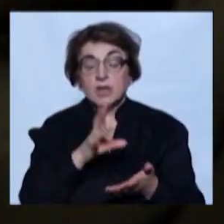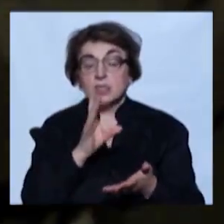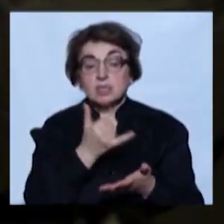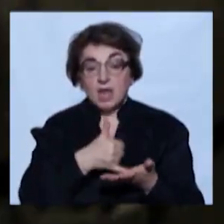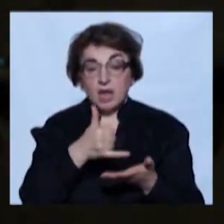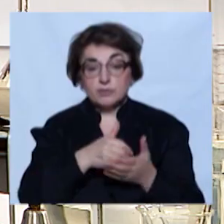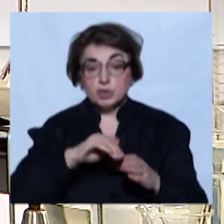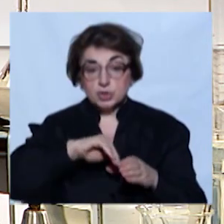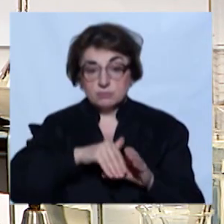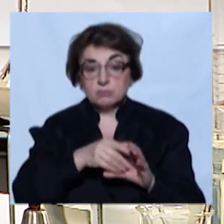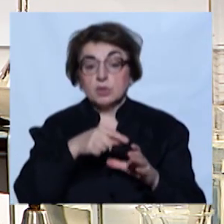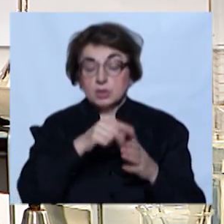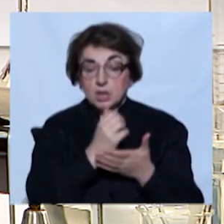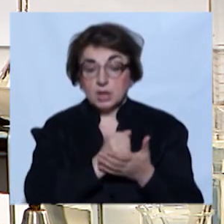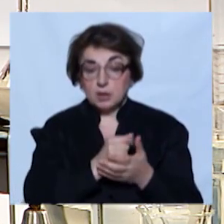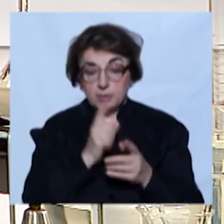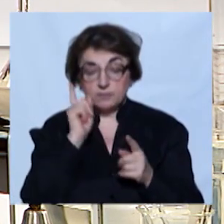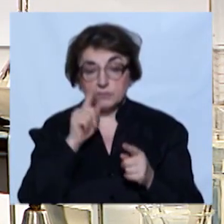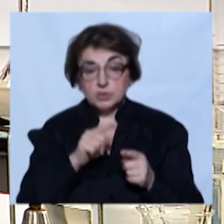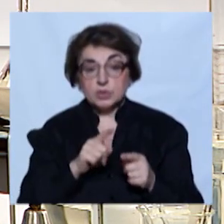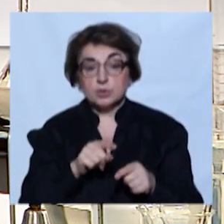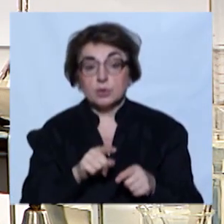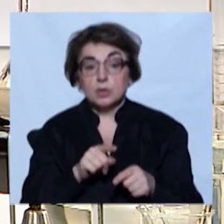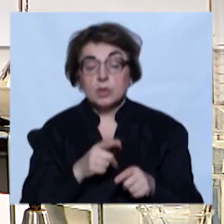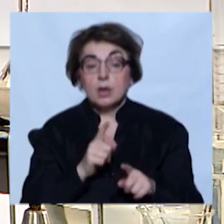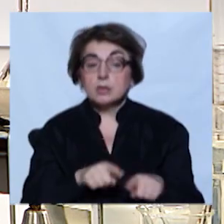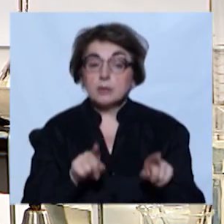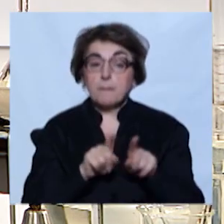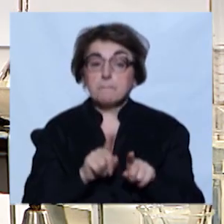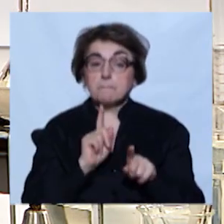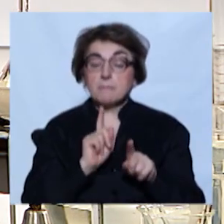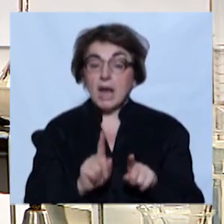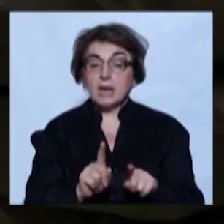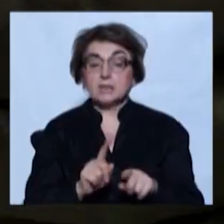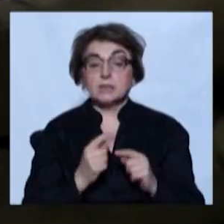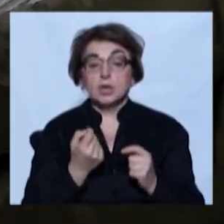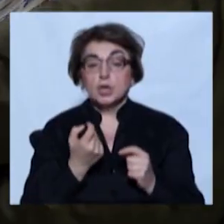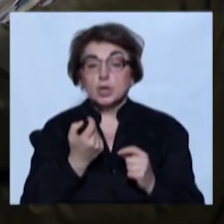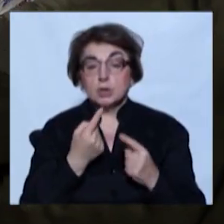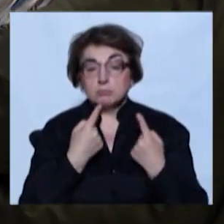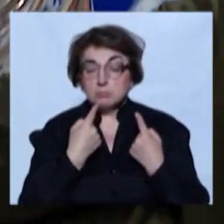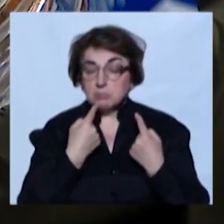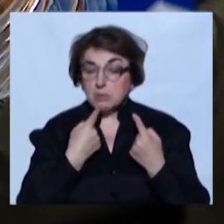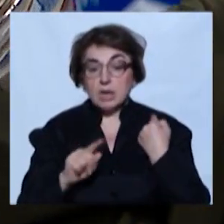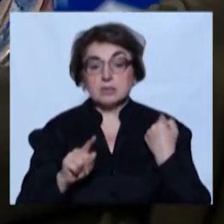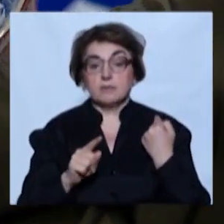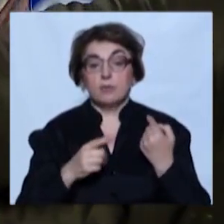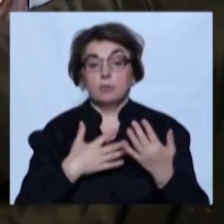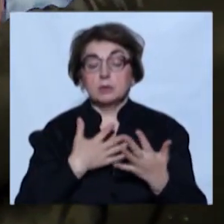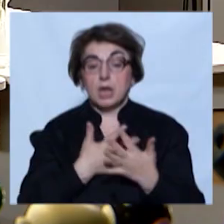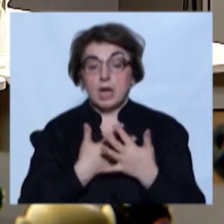რეაქციის უნარიანობის გამო, მაგრამ ის მაინც განსხვავებულად აქტიურია, იმიტომ რომ მეორე